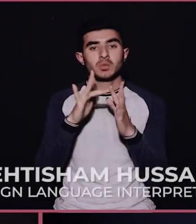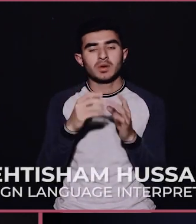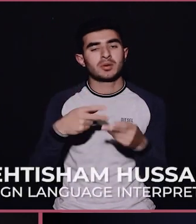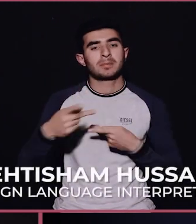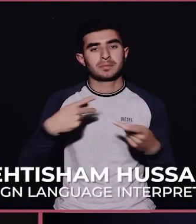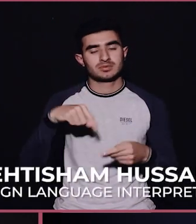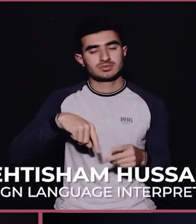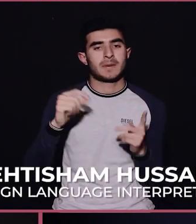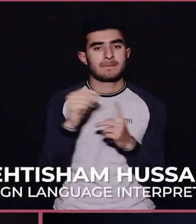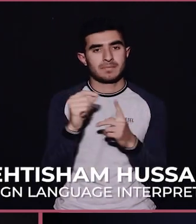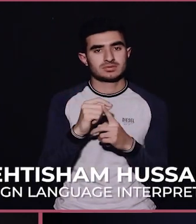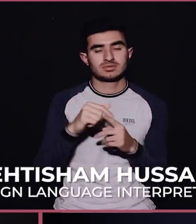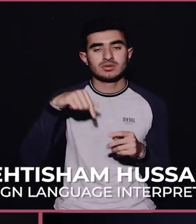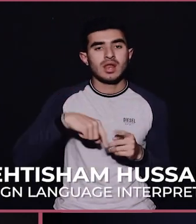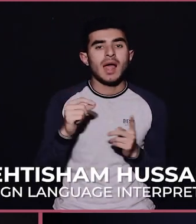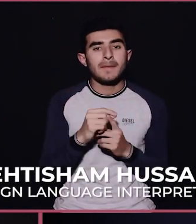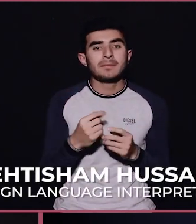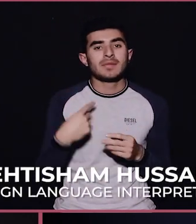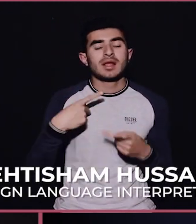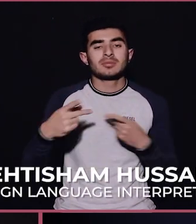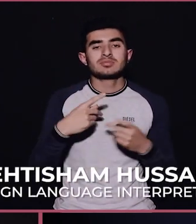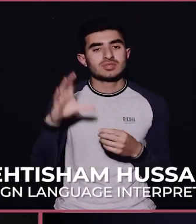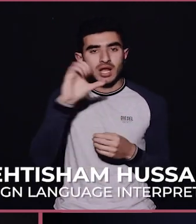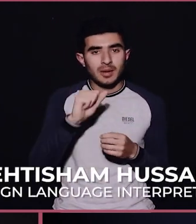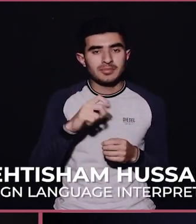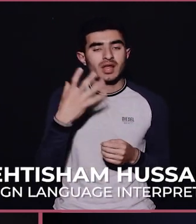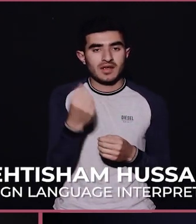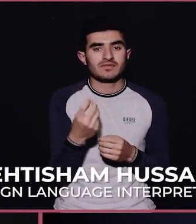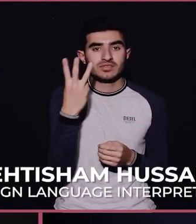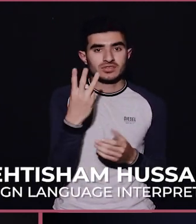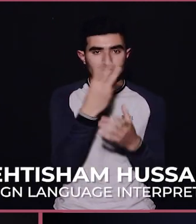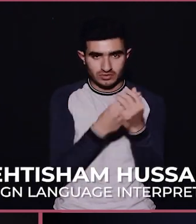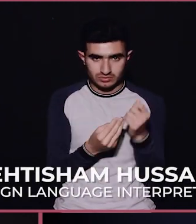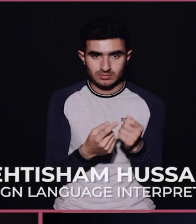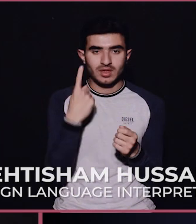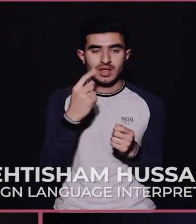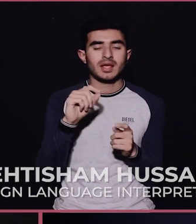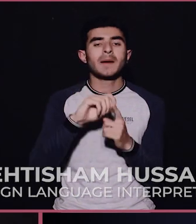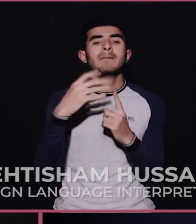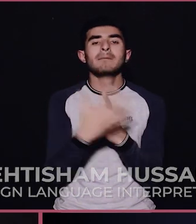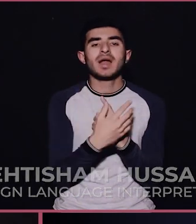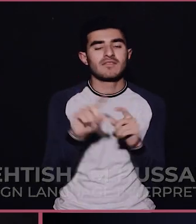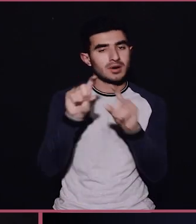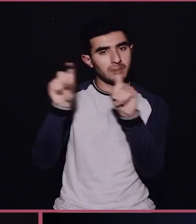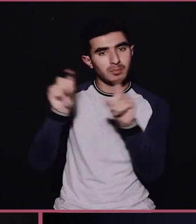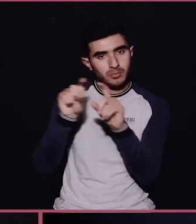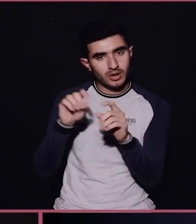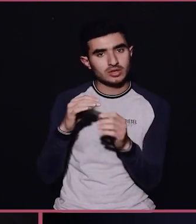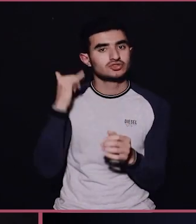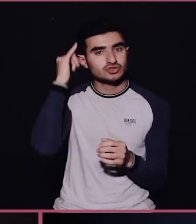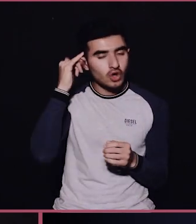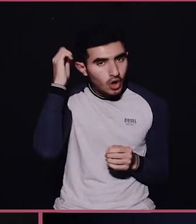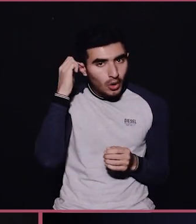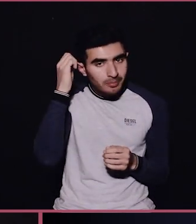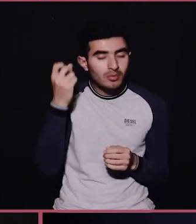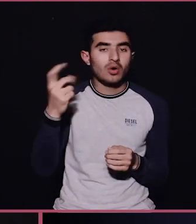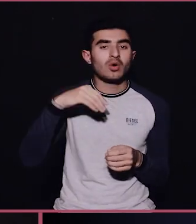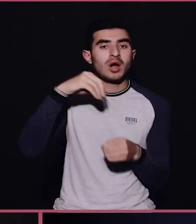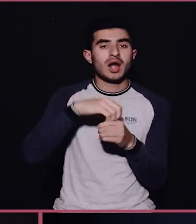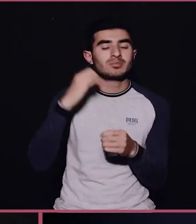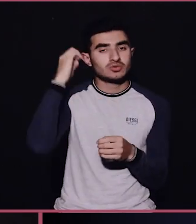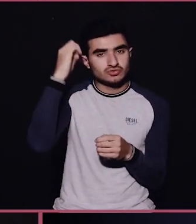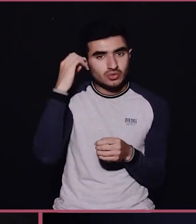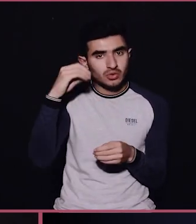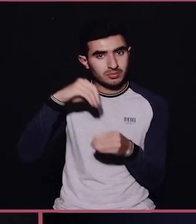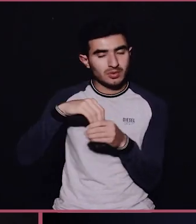in Pakistan. Our company operates across three main functions. Firstly, we have our private label brands in Europe. Secondly, we provide e-commerce related services